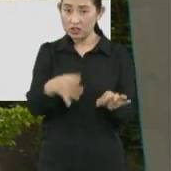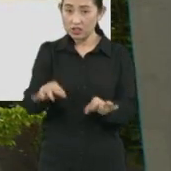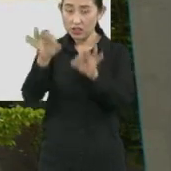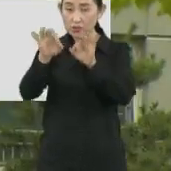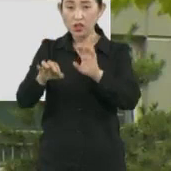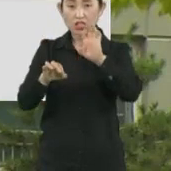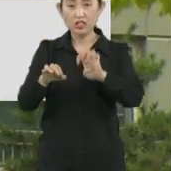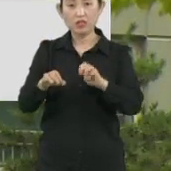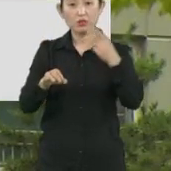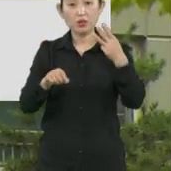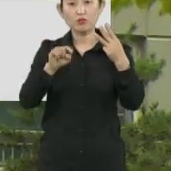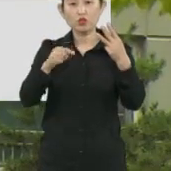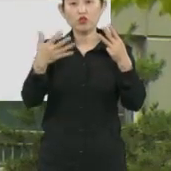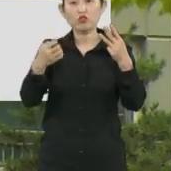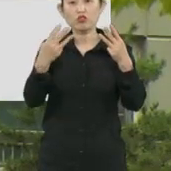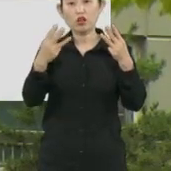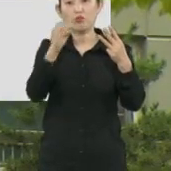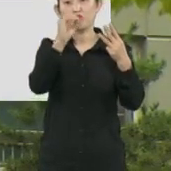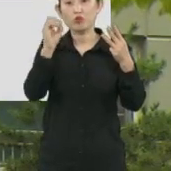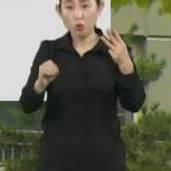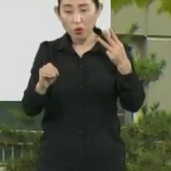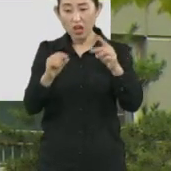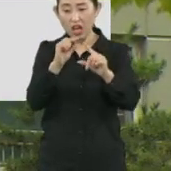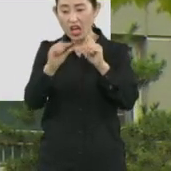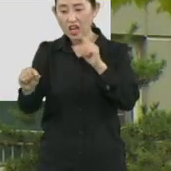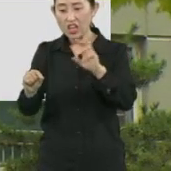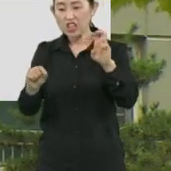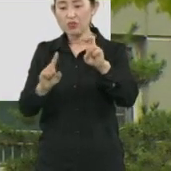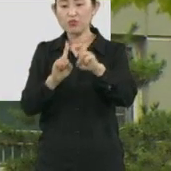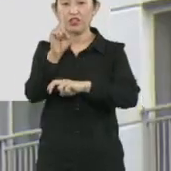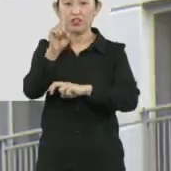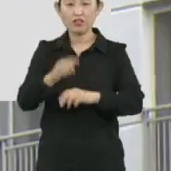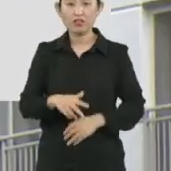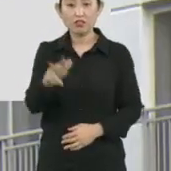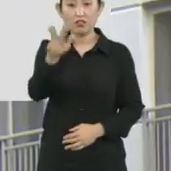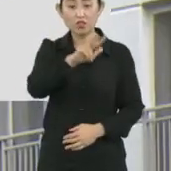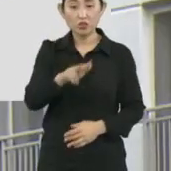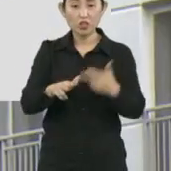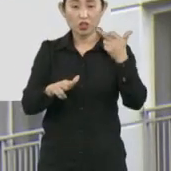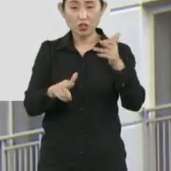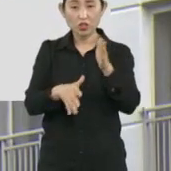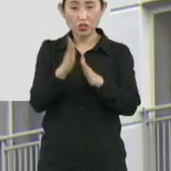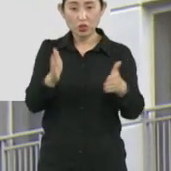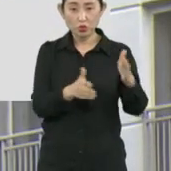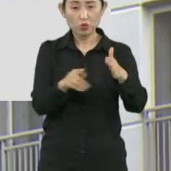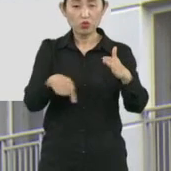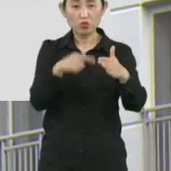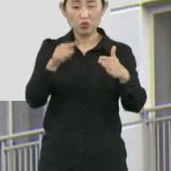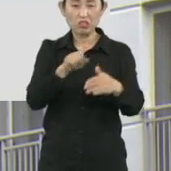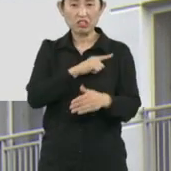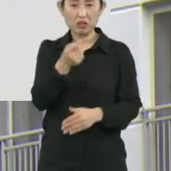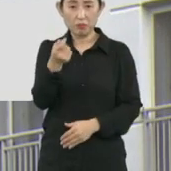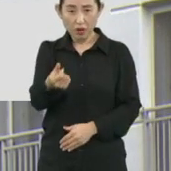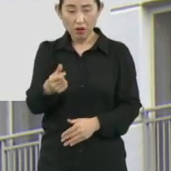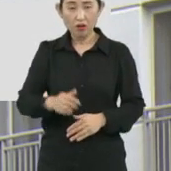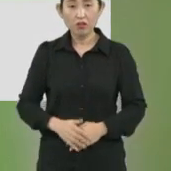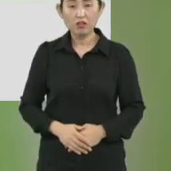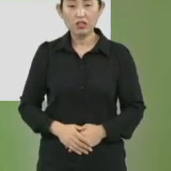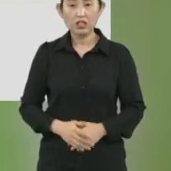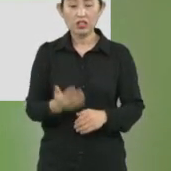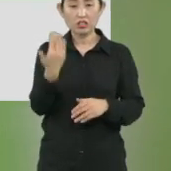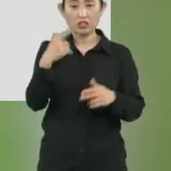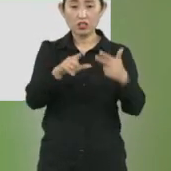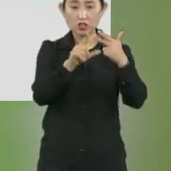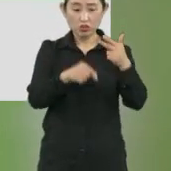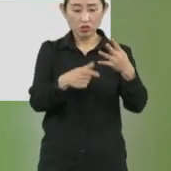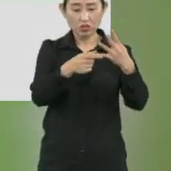상승률 44.93%의 20분의 1 수준으로 전국 17개 시도 가운데 가장 낮았습니다. 특히 지난